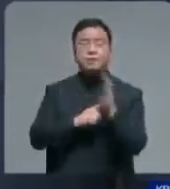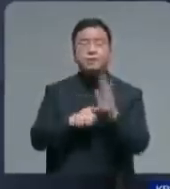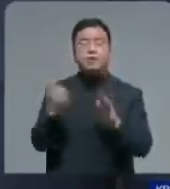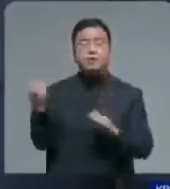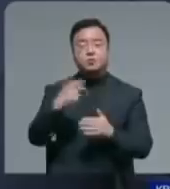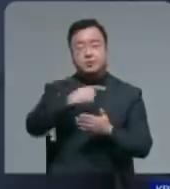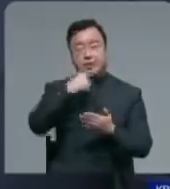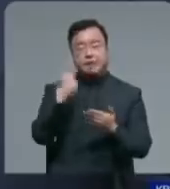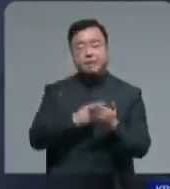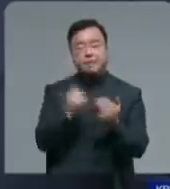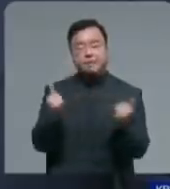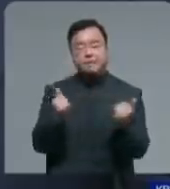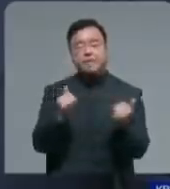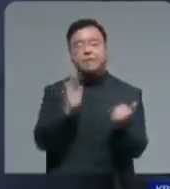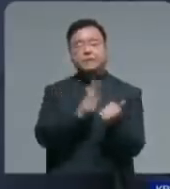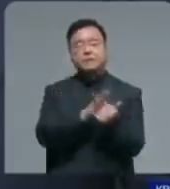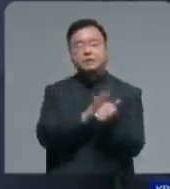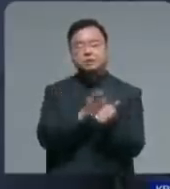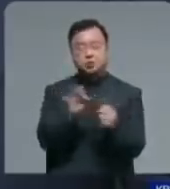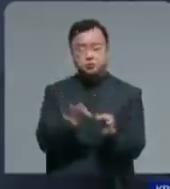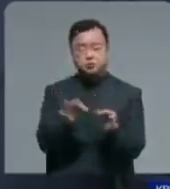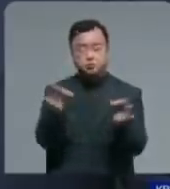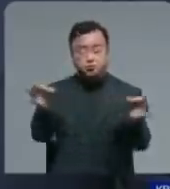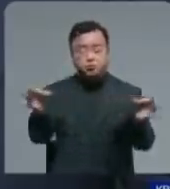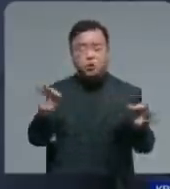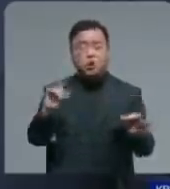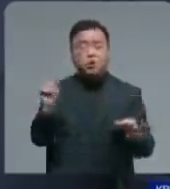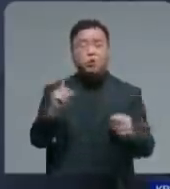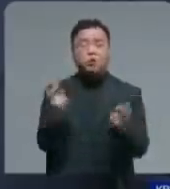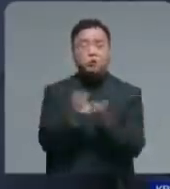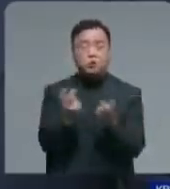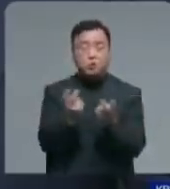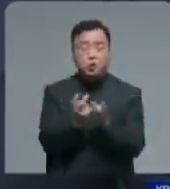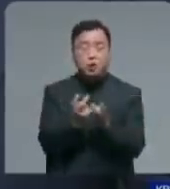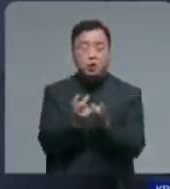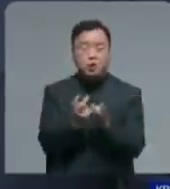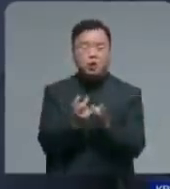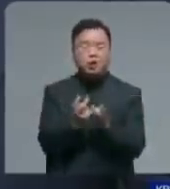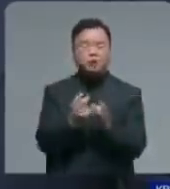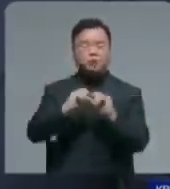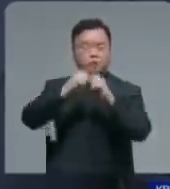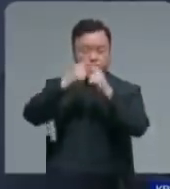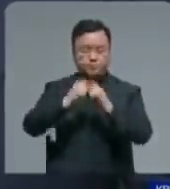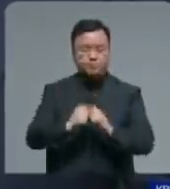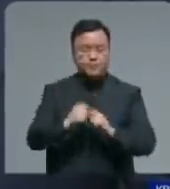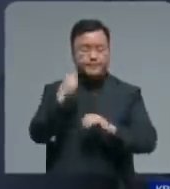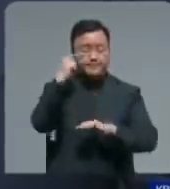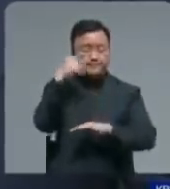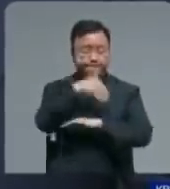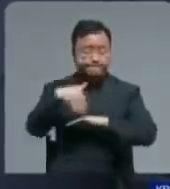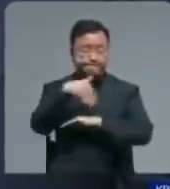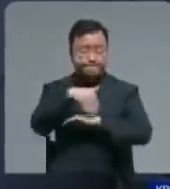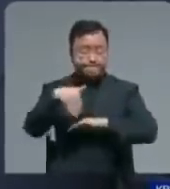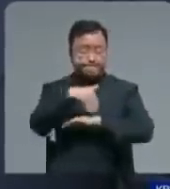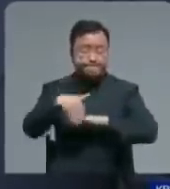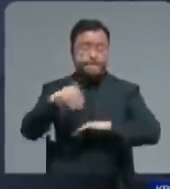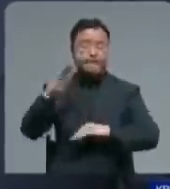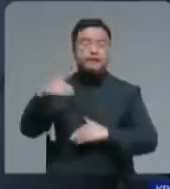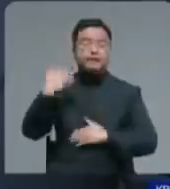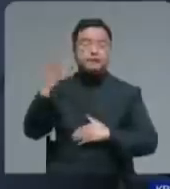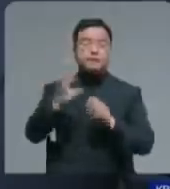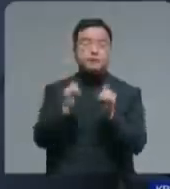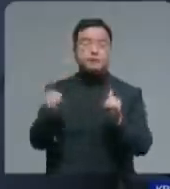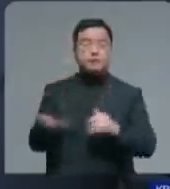피해자들에게 어떻게 이 지원금을 분배를 할 것인지에 대해서도 전부 구체적인 안을 다 해서